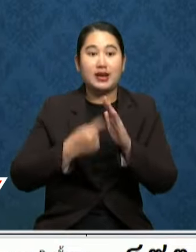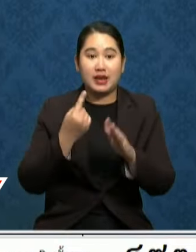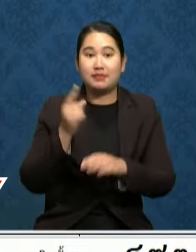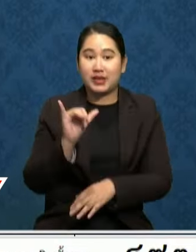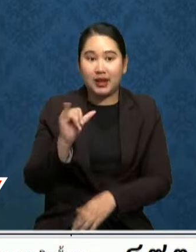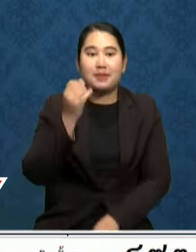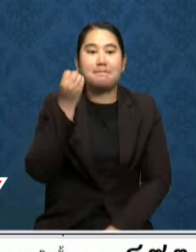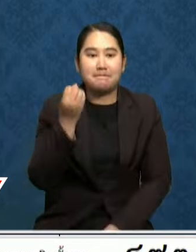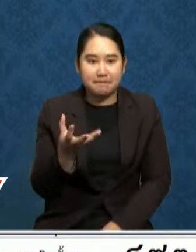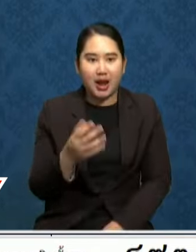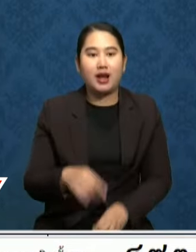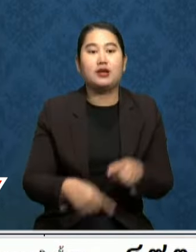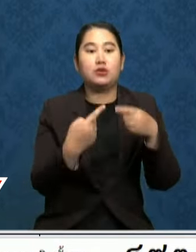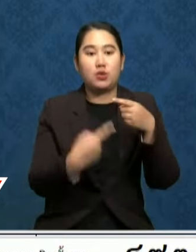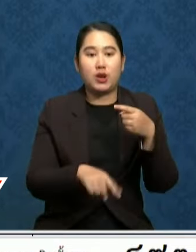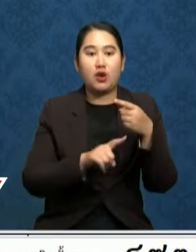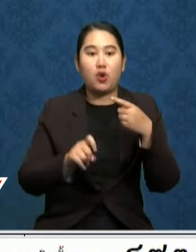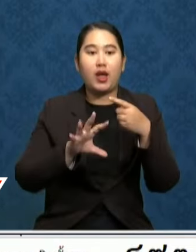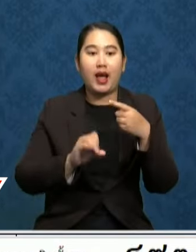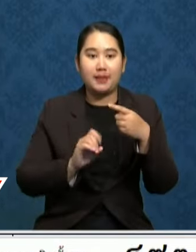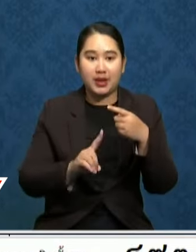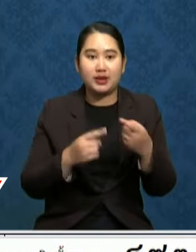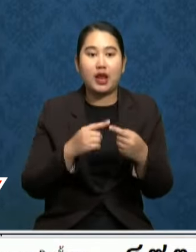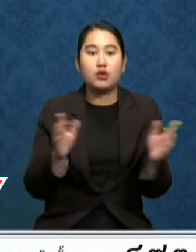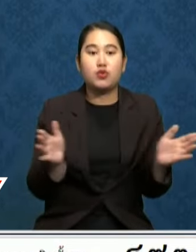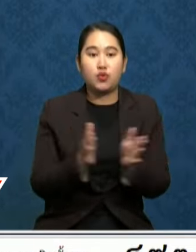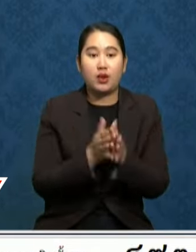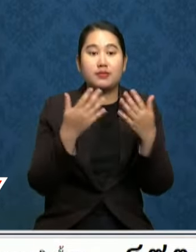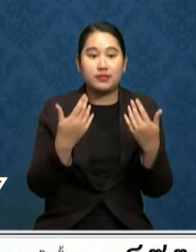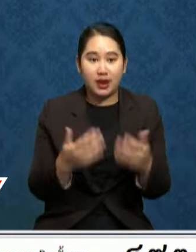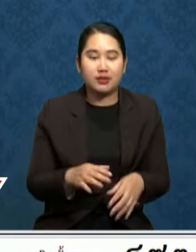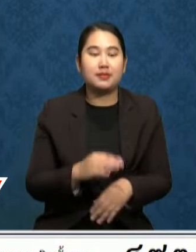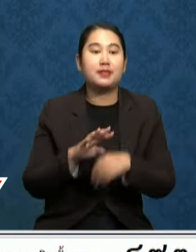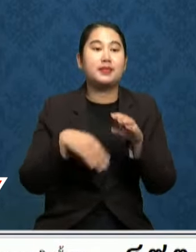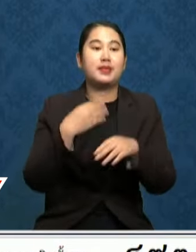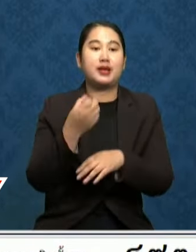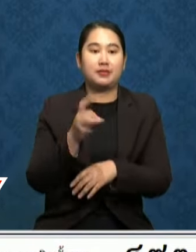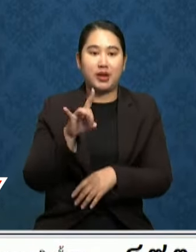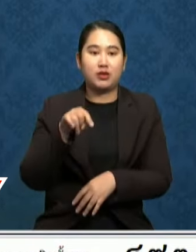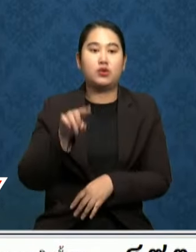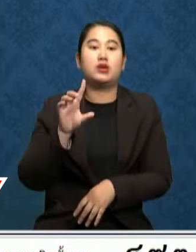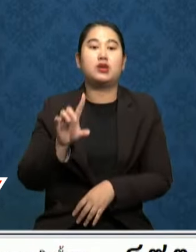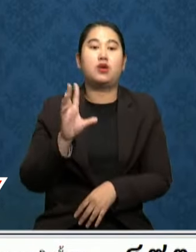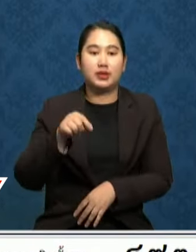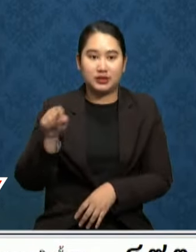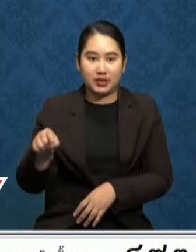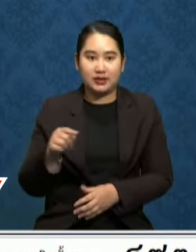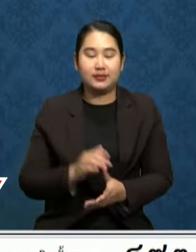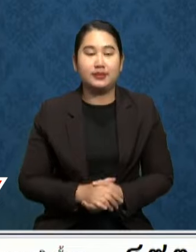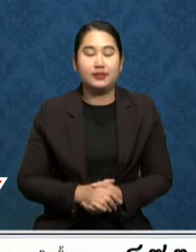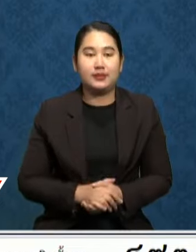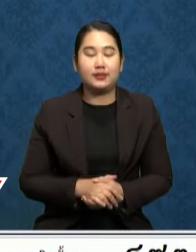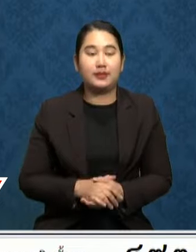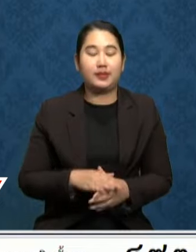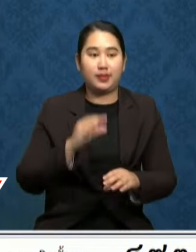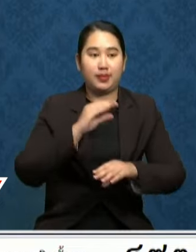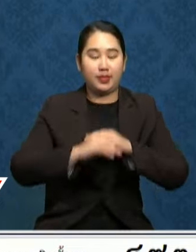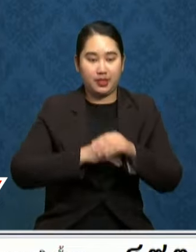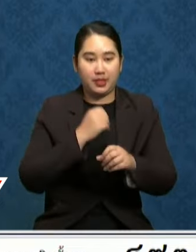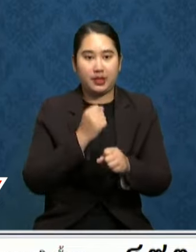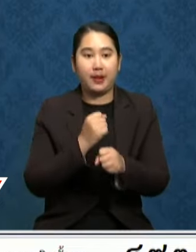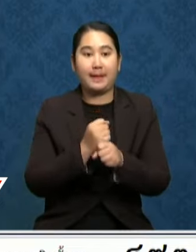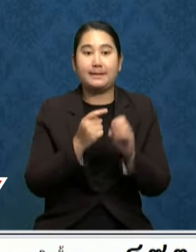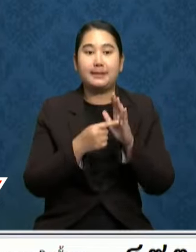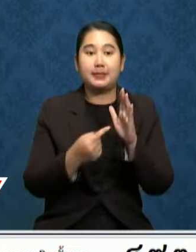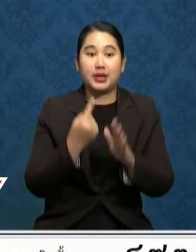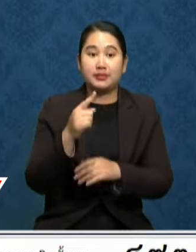กถึง 151 โครงการแต่รวมๆแล้วคืบหนาเฉลี่ย 18.16 ครัในส่วขการที่ยไม่เริมเลย